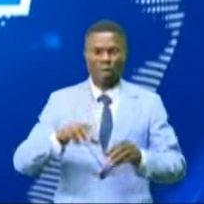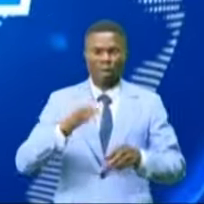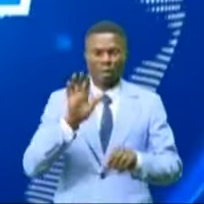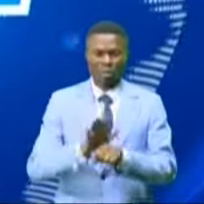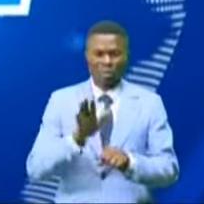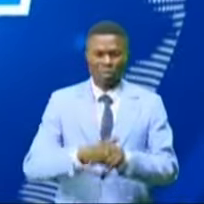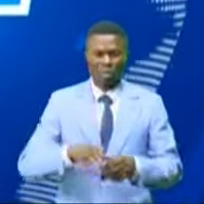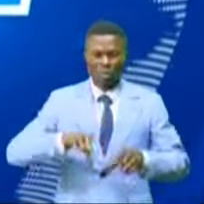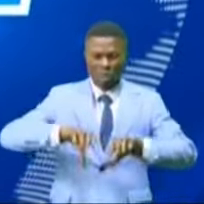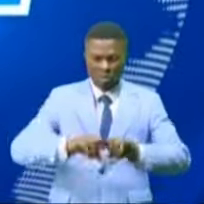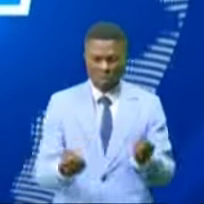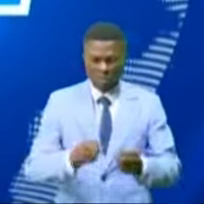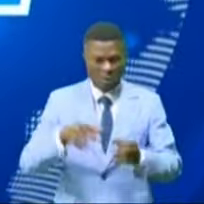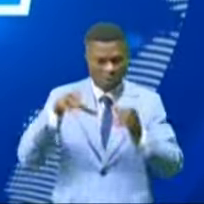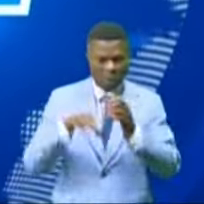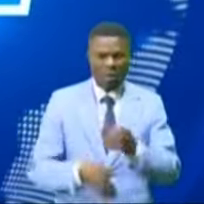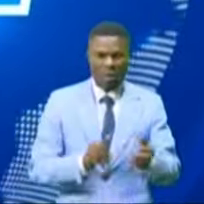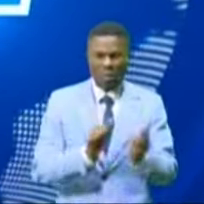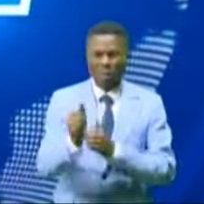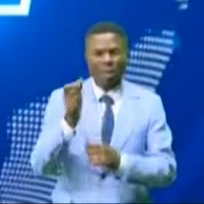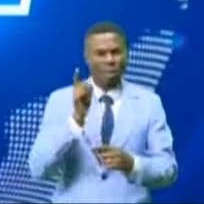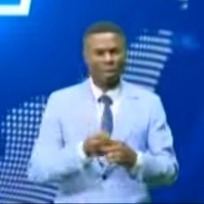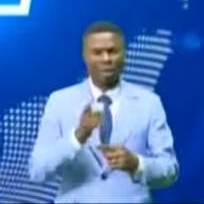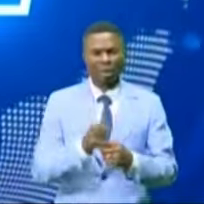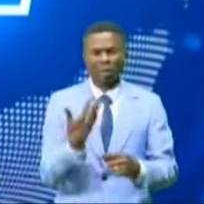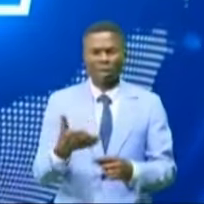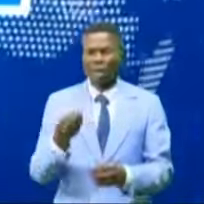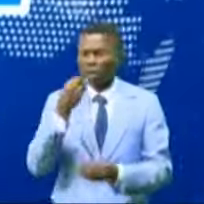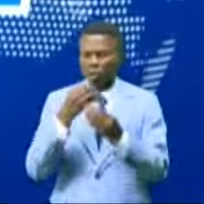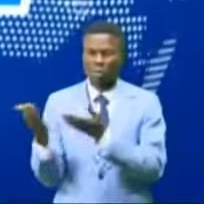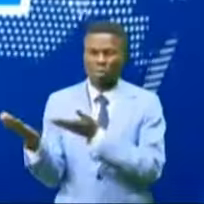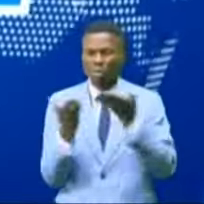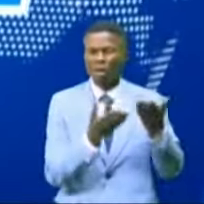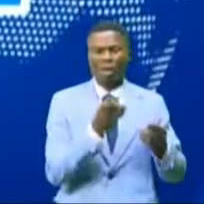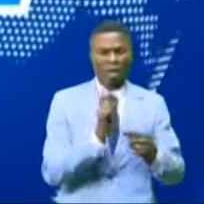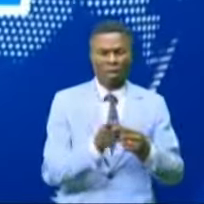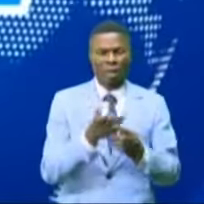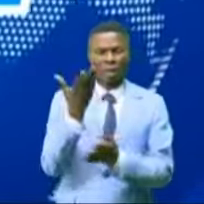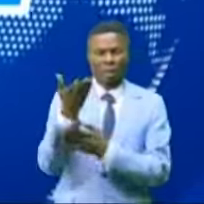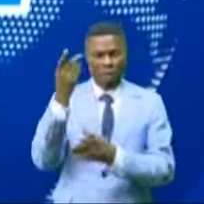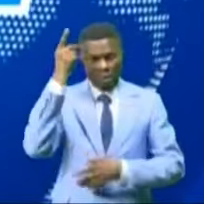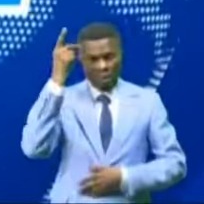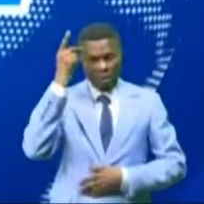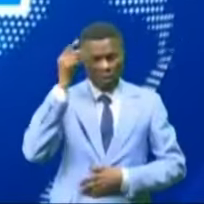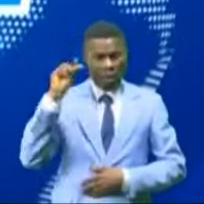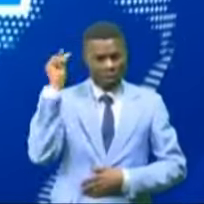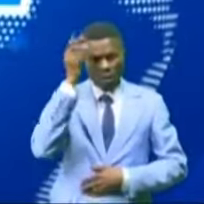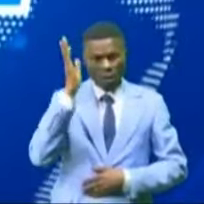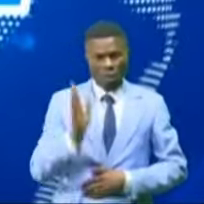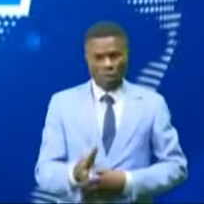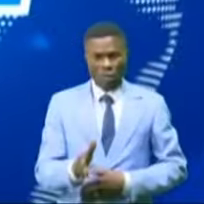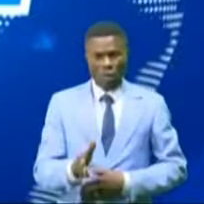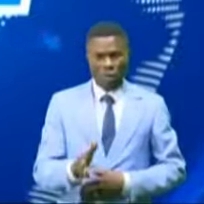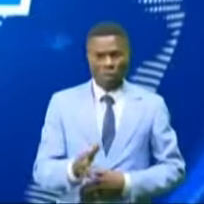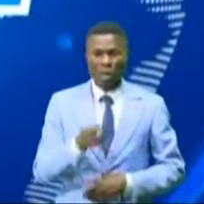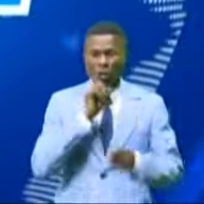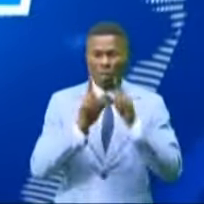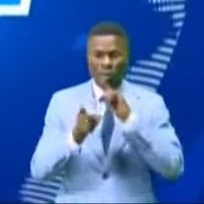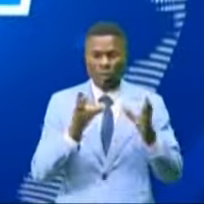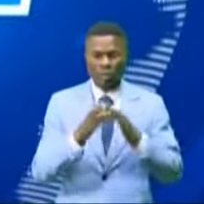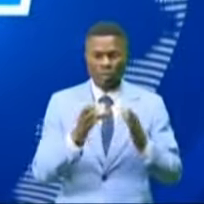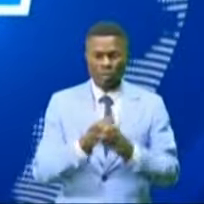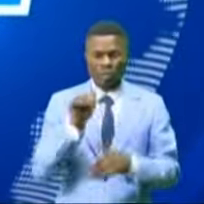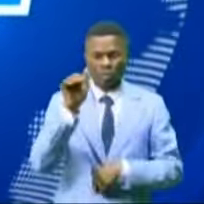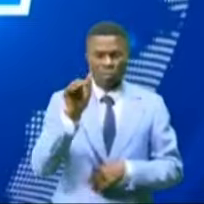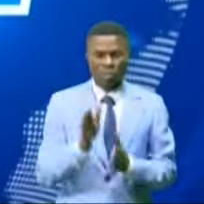des boursiers empêchant une bonne circulation des produits alimentaires. En plaidoyer à Kinshasa, la gouverneure Isabelle Kalinga a échangé avec